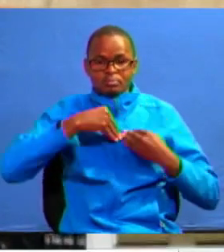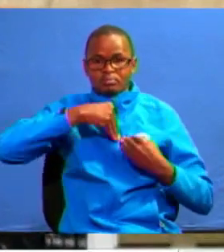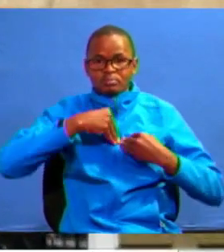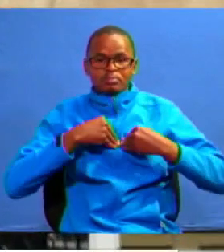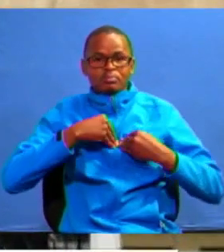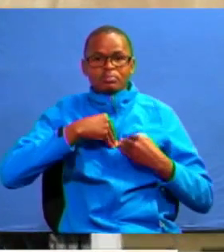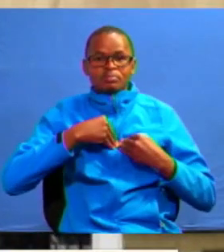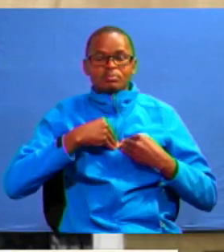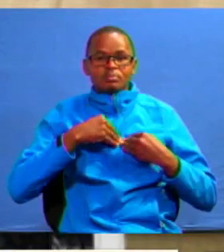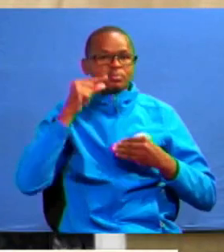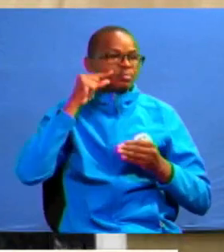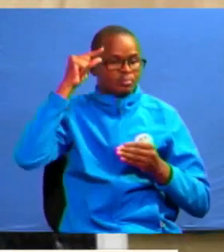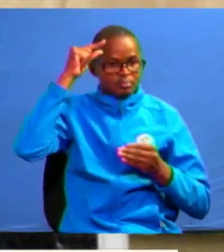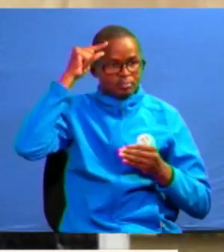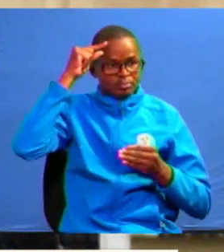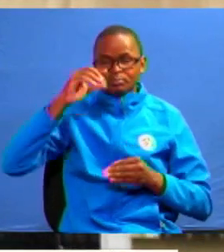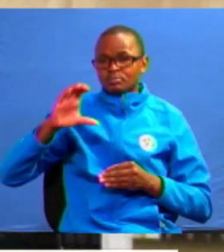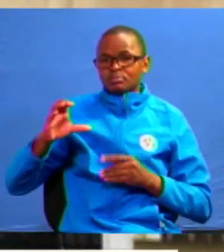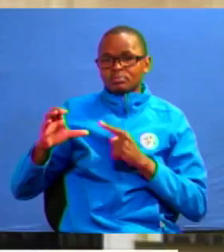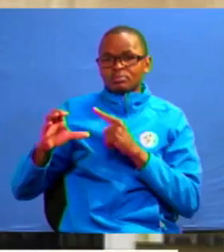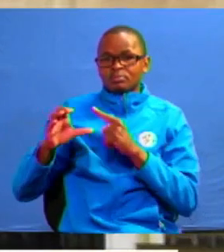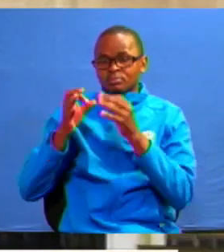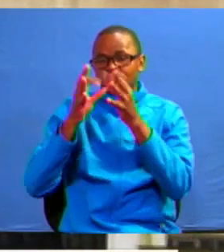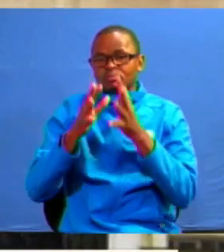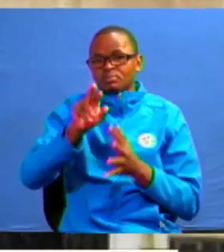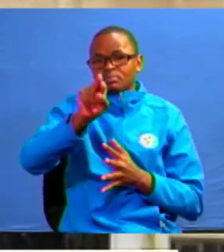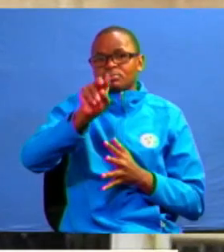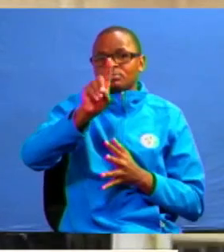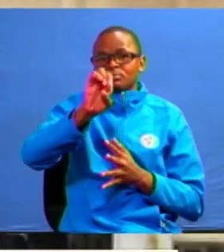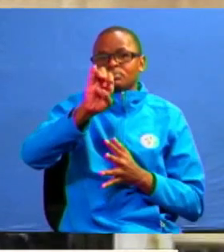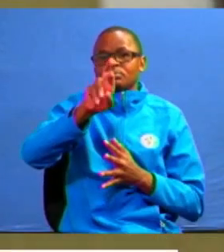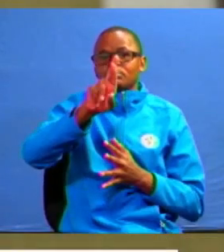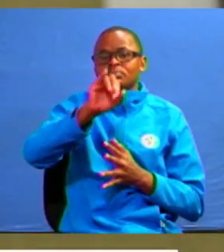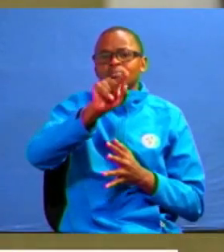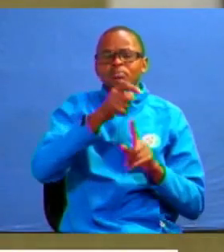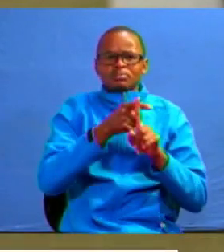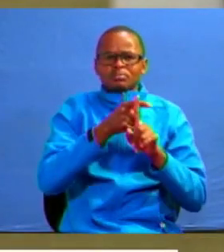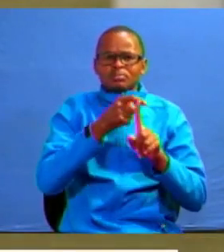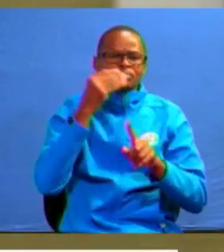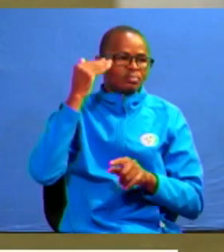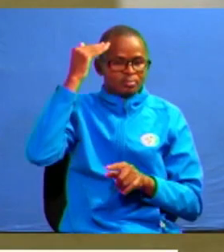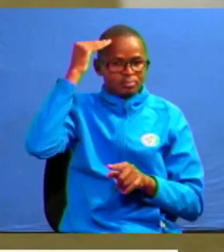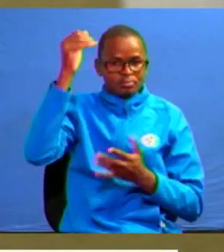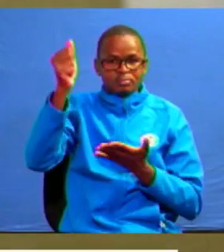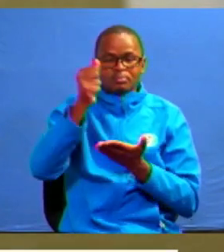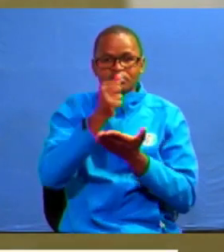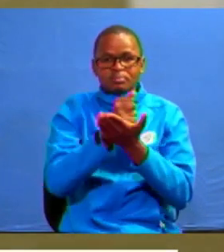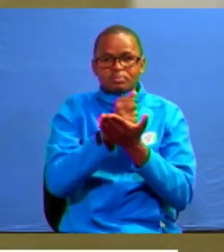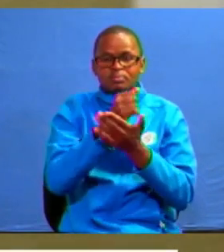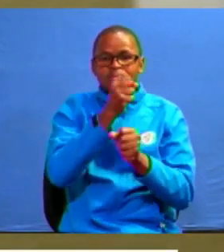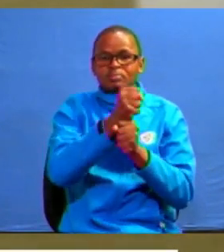usawa kijinsia na mikoa. Jaji Nderito David kutoka mahakama ya ajira na mahusiano kazini